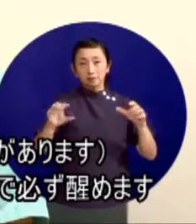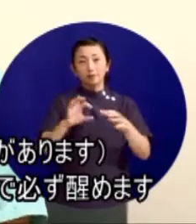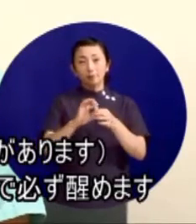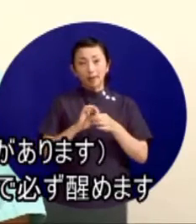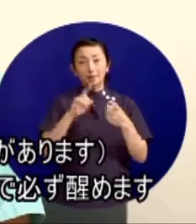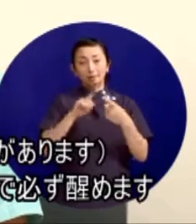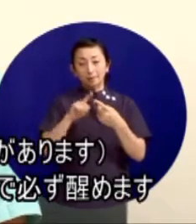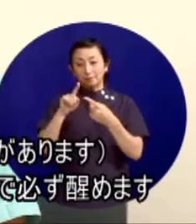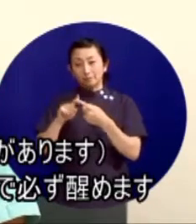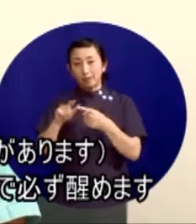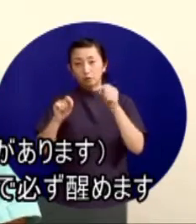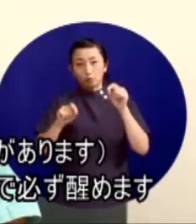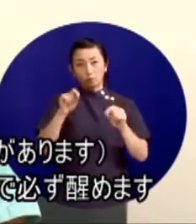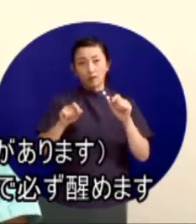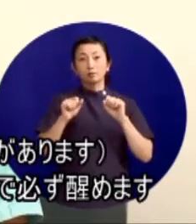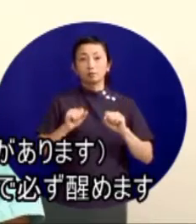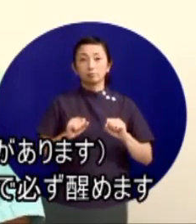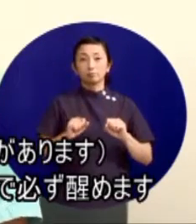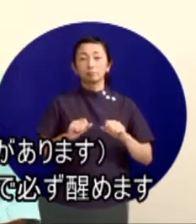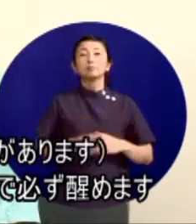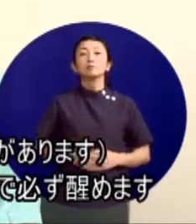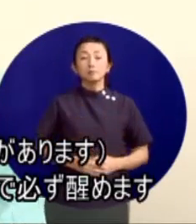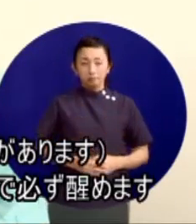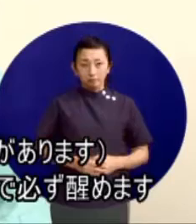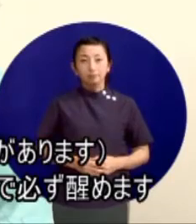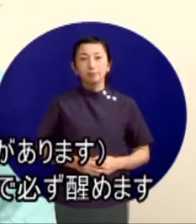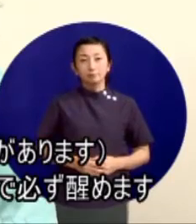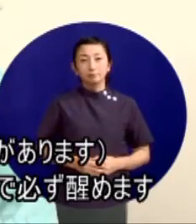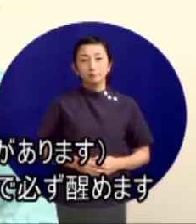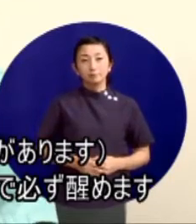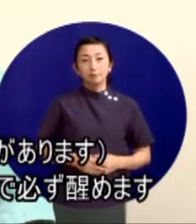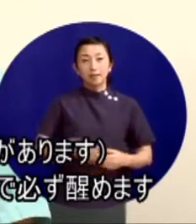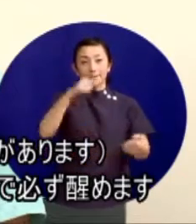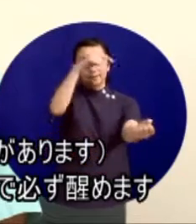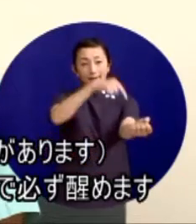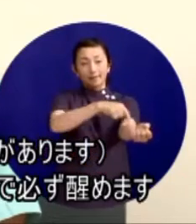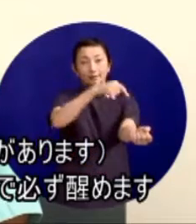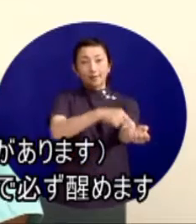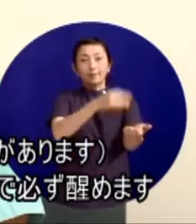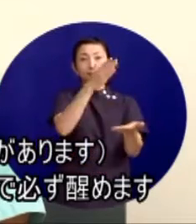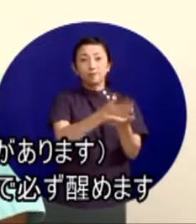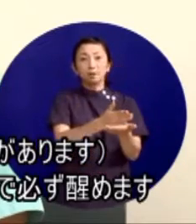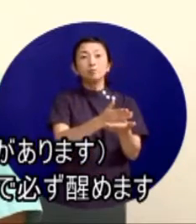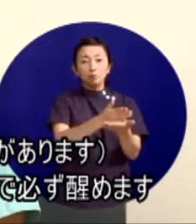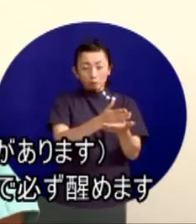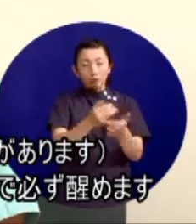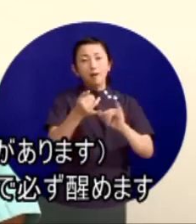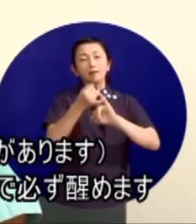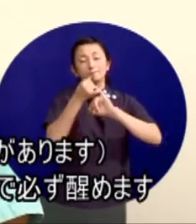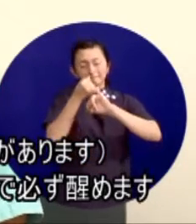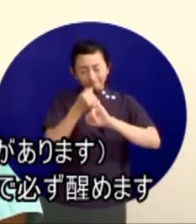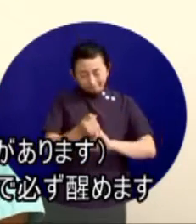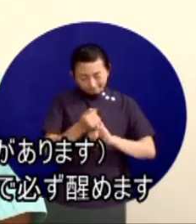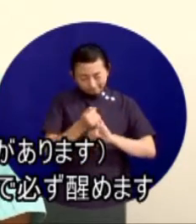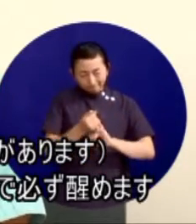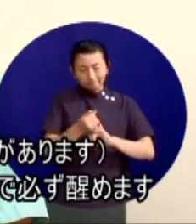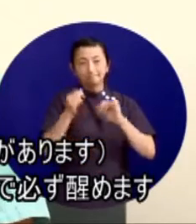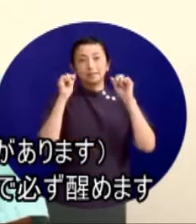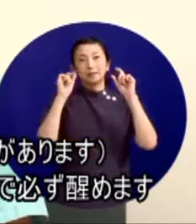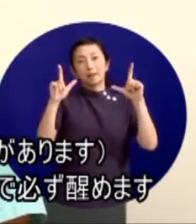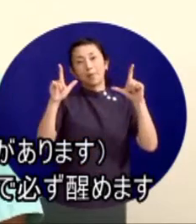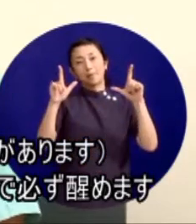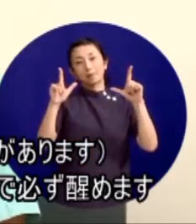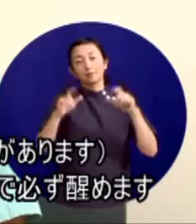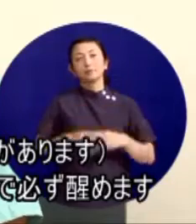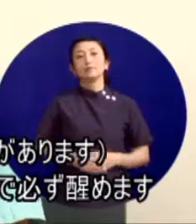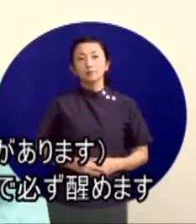いていくように調節をします。そして麻酔薬を投与やめることによって分解されていきますので、必ず覚める